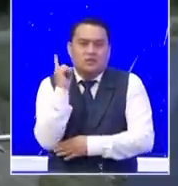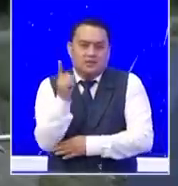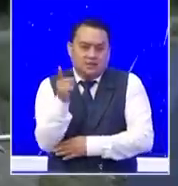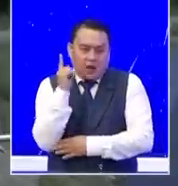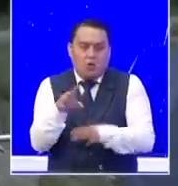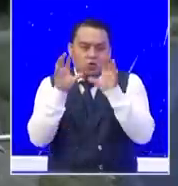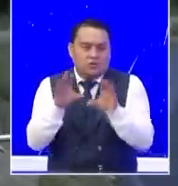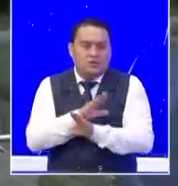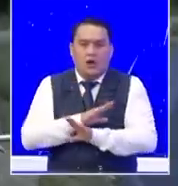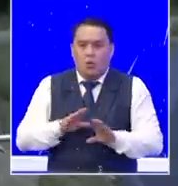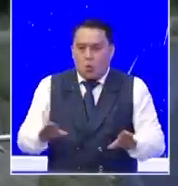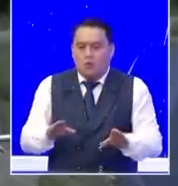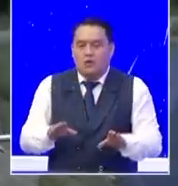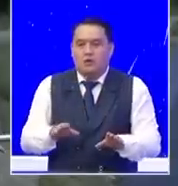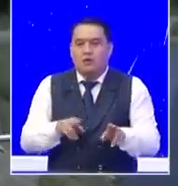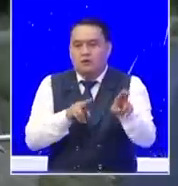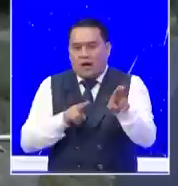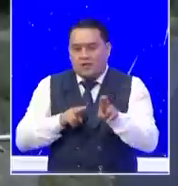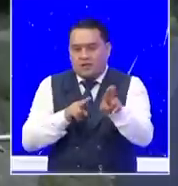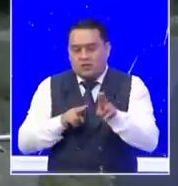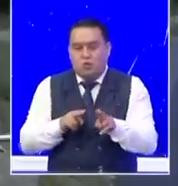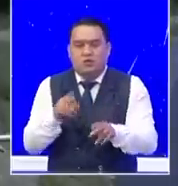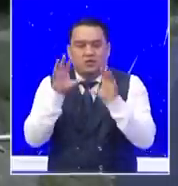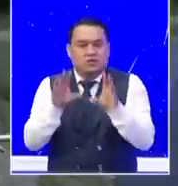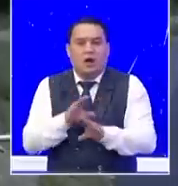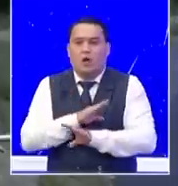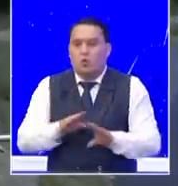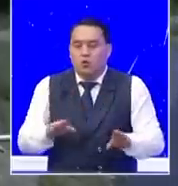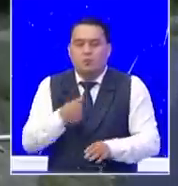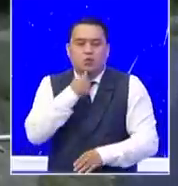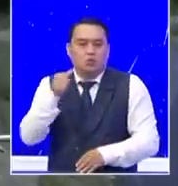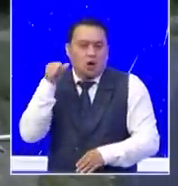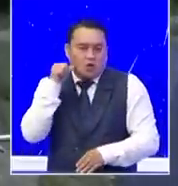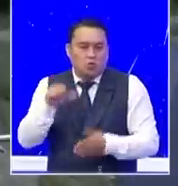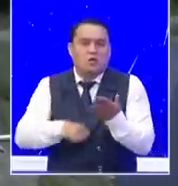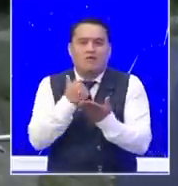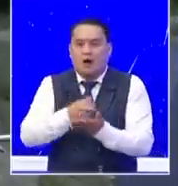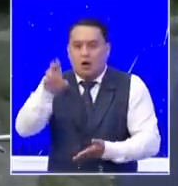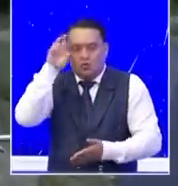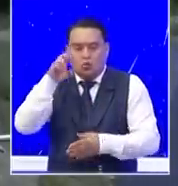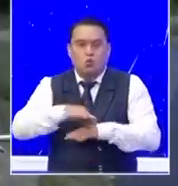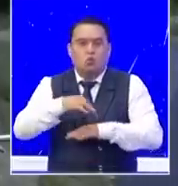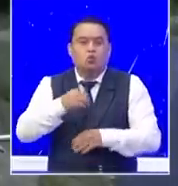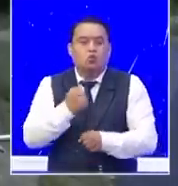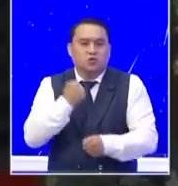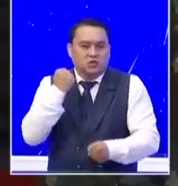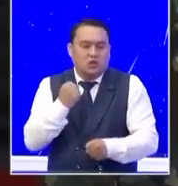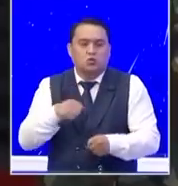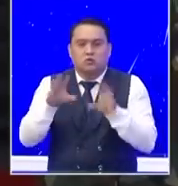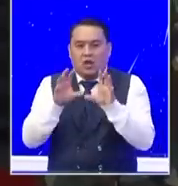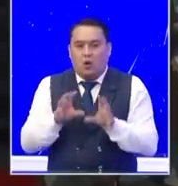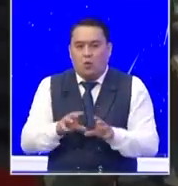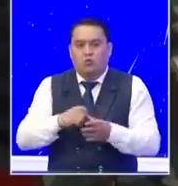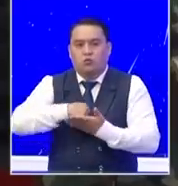рыболовство, это и проблема, вы знаете, сайгаков. Вот, и в прошлом году по поручению главы государства было ужесточено законодательство.